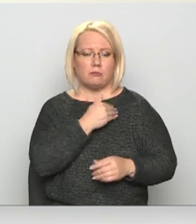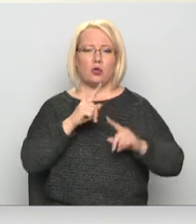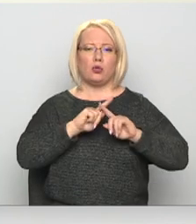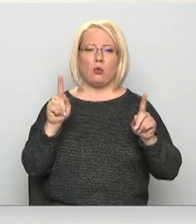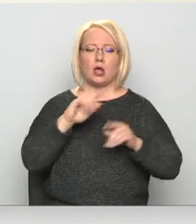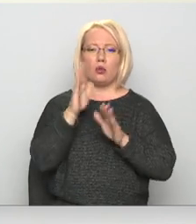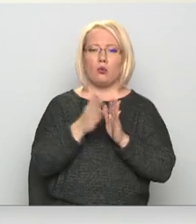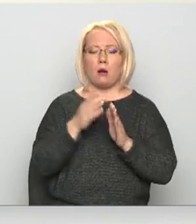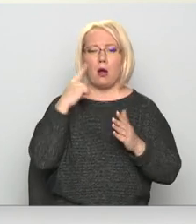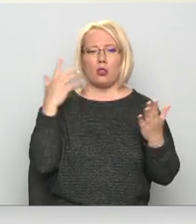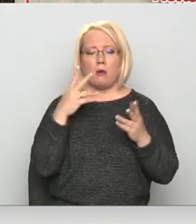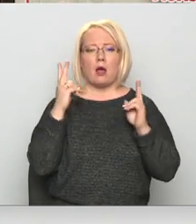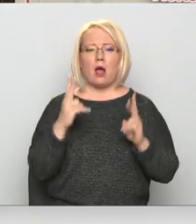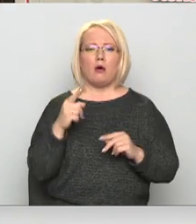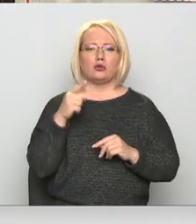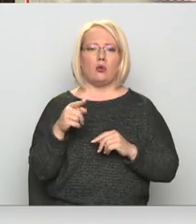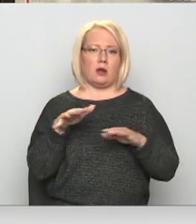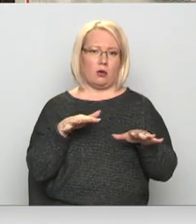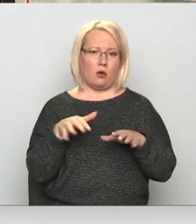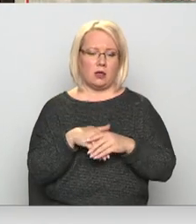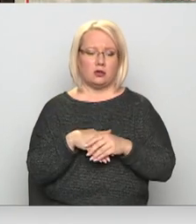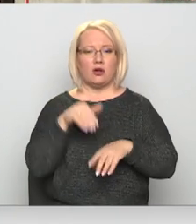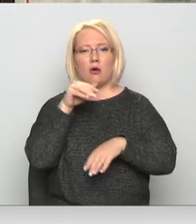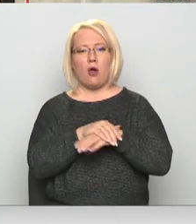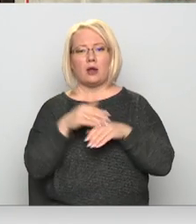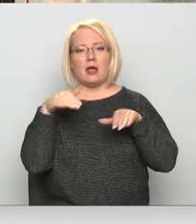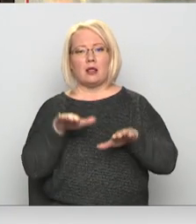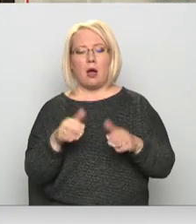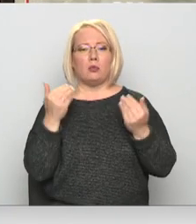domājam, kā uz to visu rēģēt. Konkrēti lēmumi